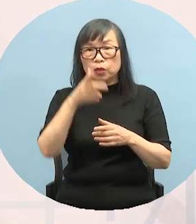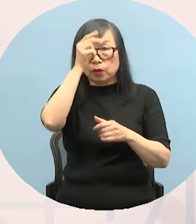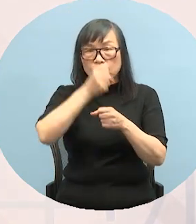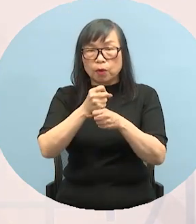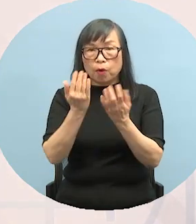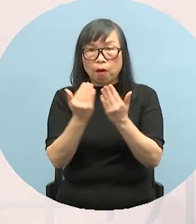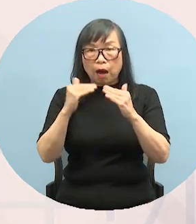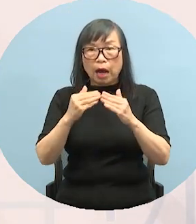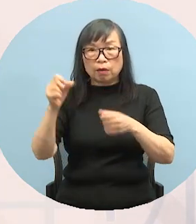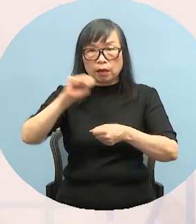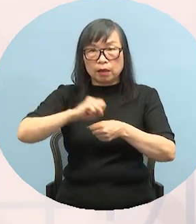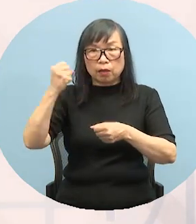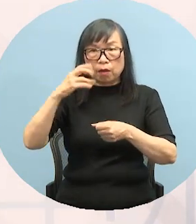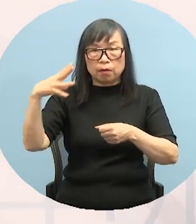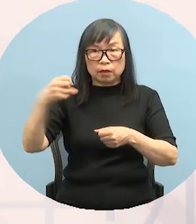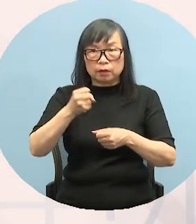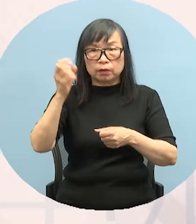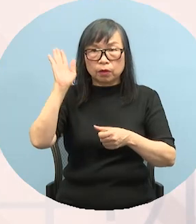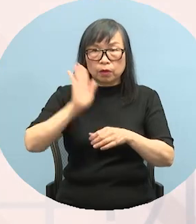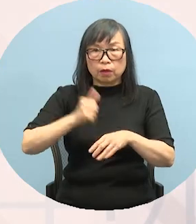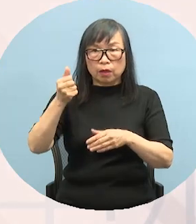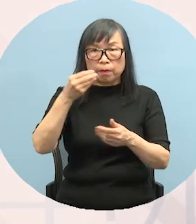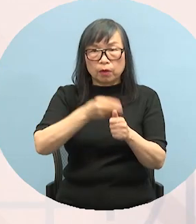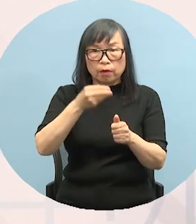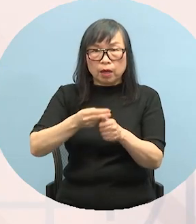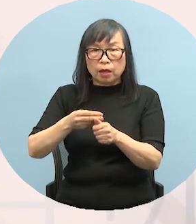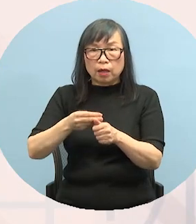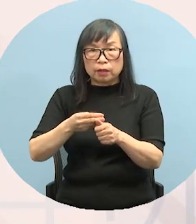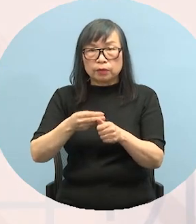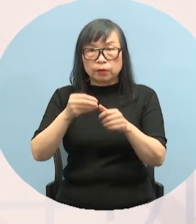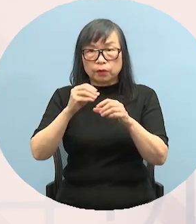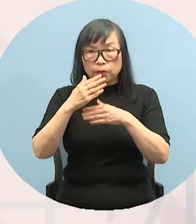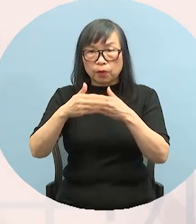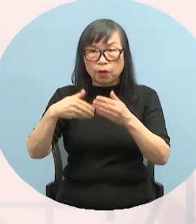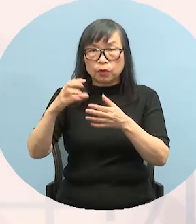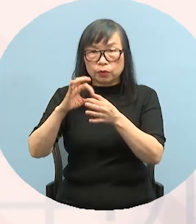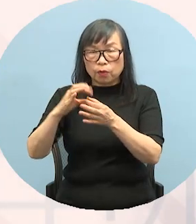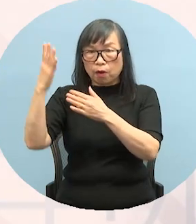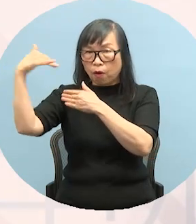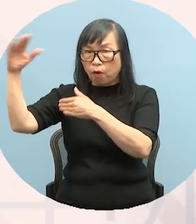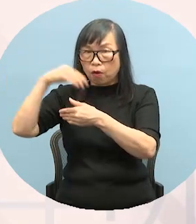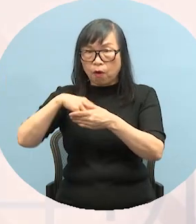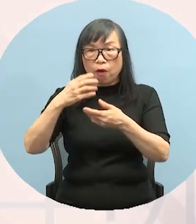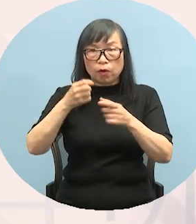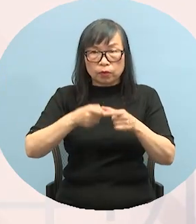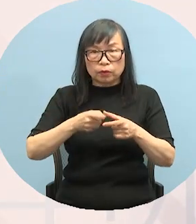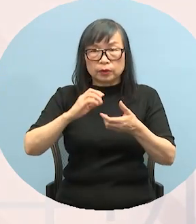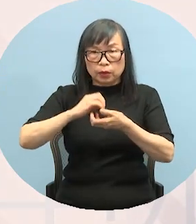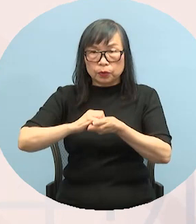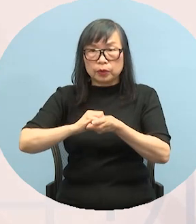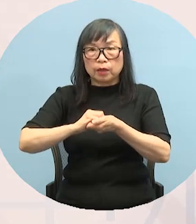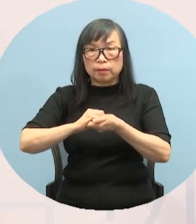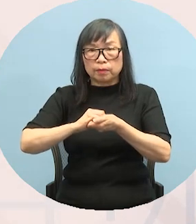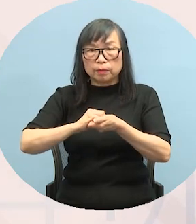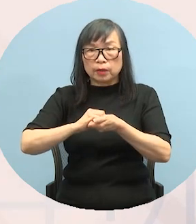员学院需要加强领导才能的培训，并通过与相关的海内外机构联系和